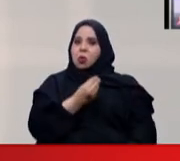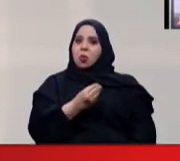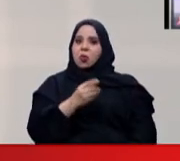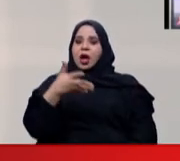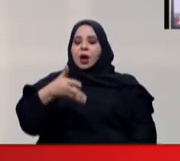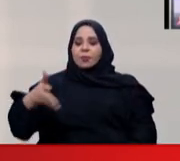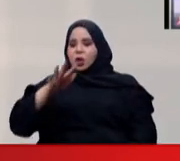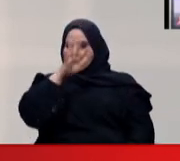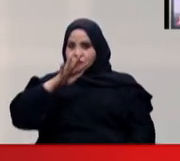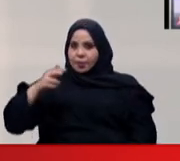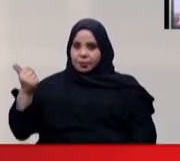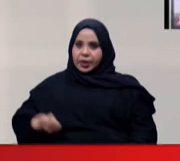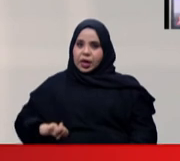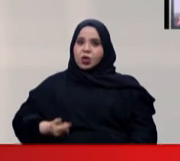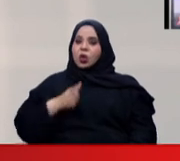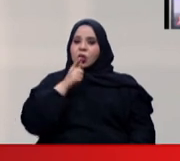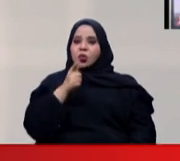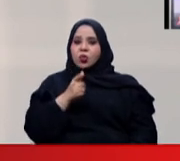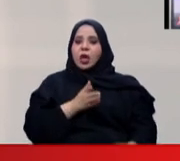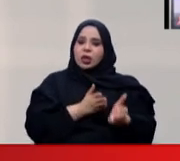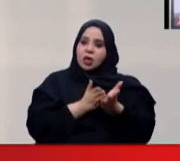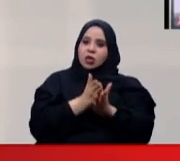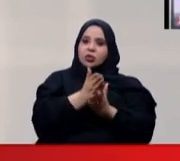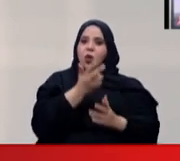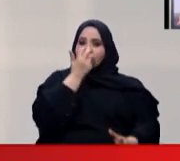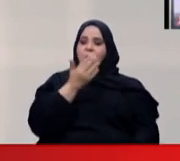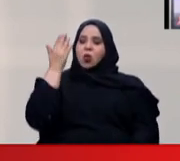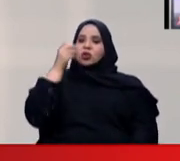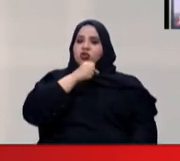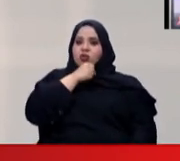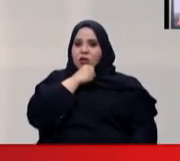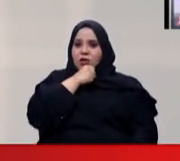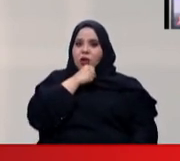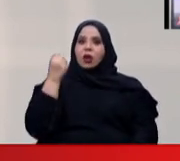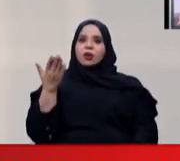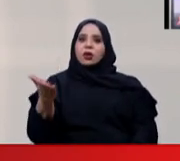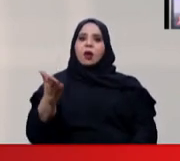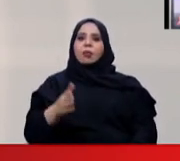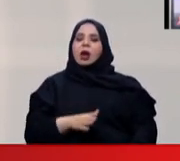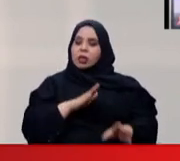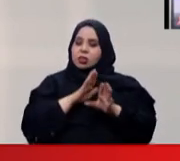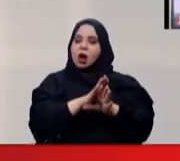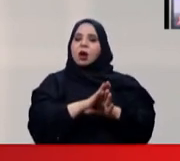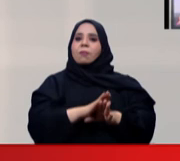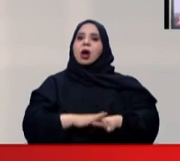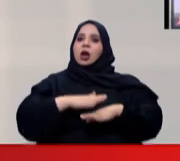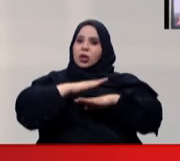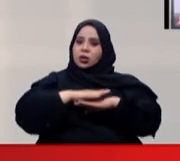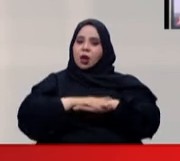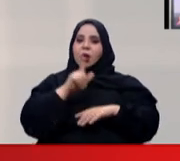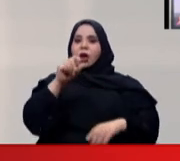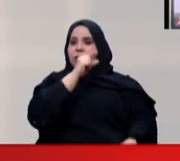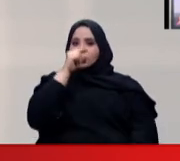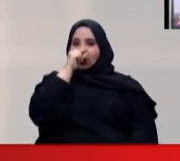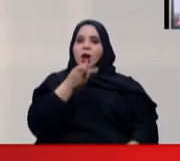شعب البحرين الوفي، مخططا نهج إسلافه حكام البحرين الكرام في رعاية هذه الشعائر على مدى الأزمنة. وفي